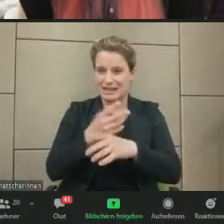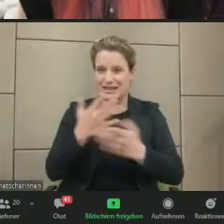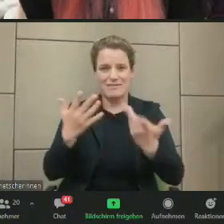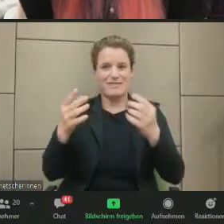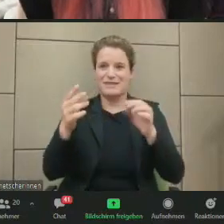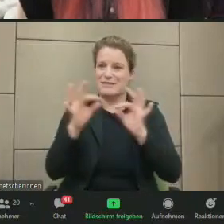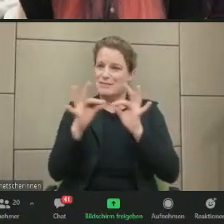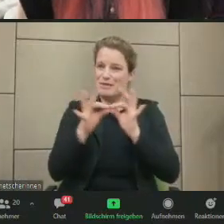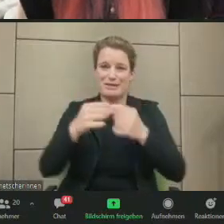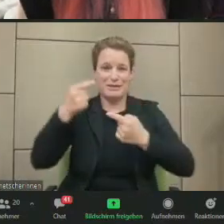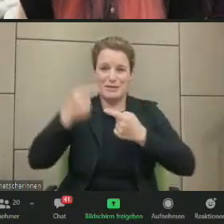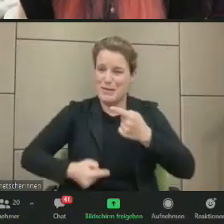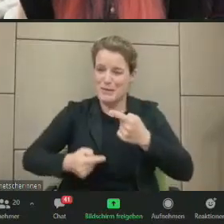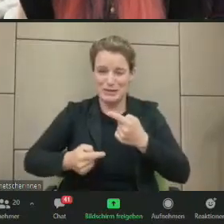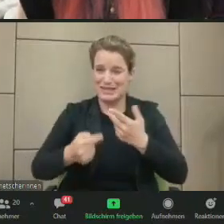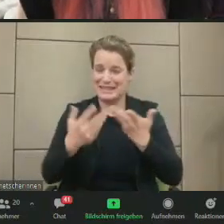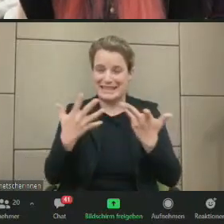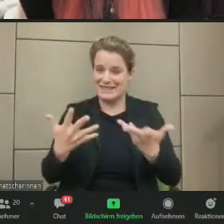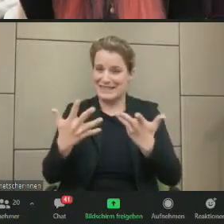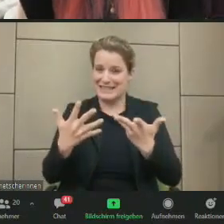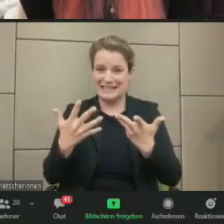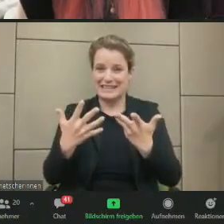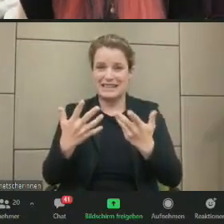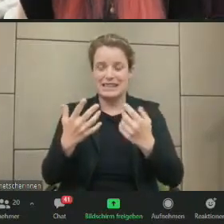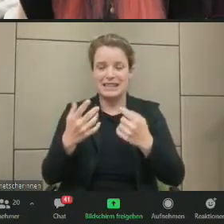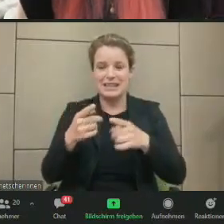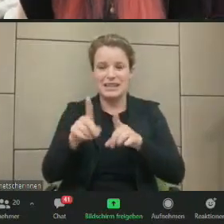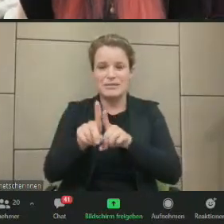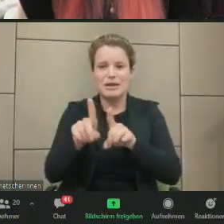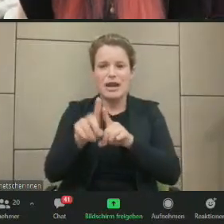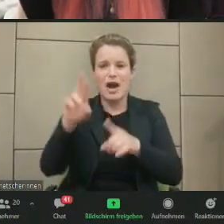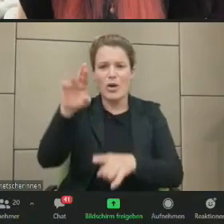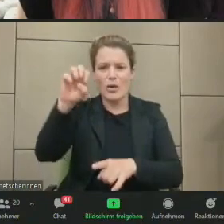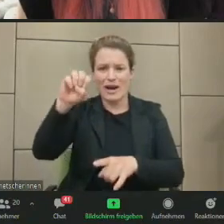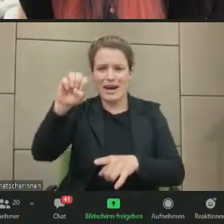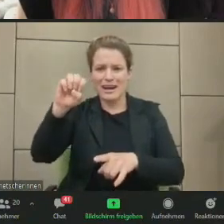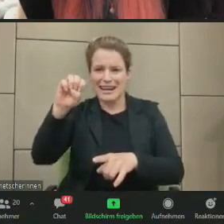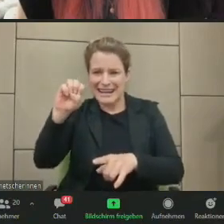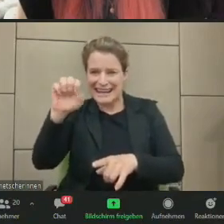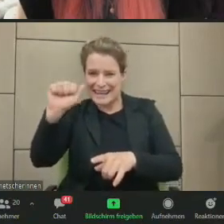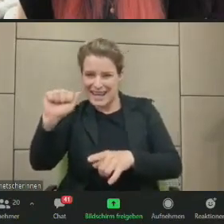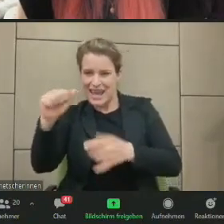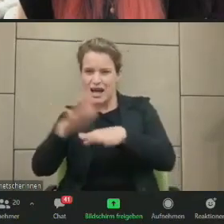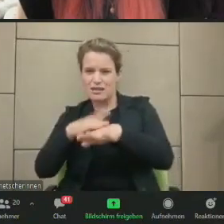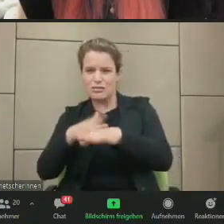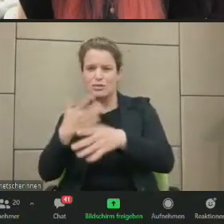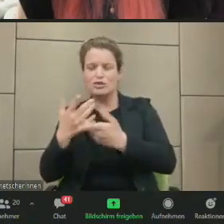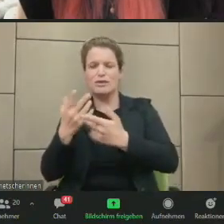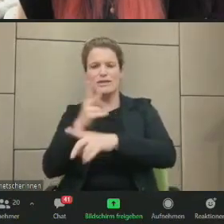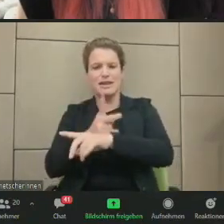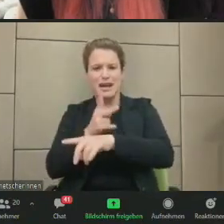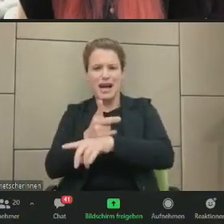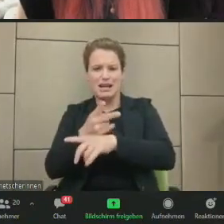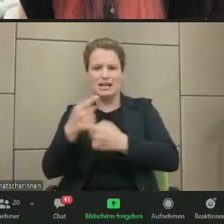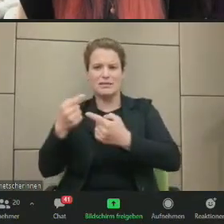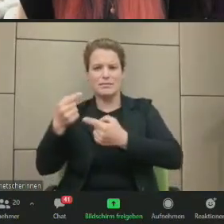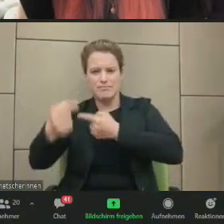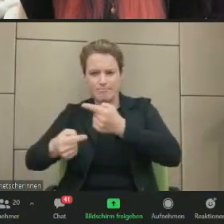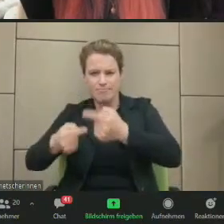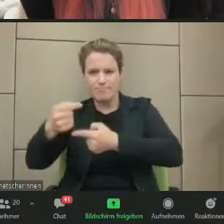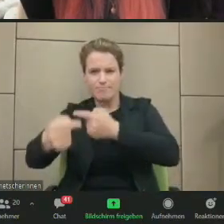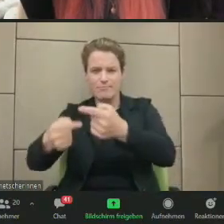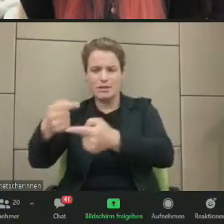bei der Andrea zum Beispiel hat sich ja auch die Erkrankung mit der Zeit ergeben, wenn ich das richtig verstanden habe.